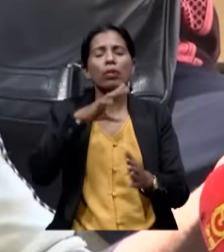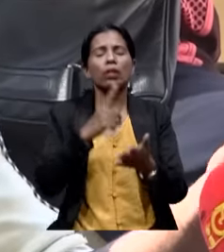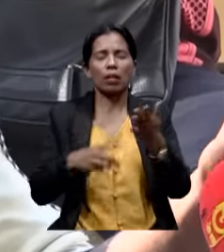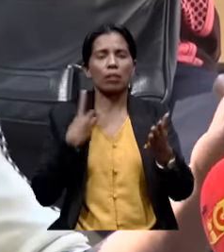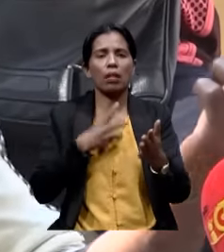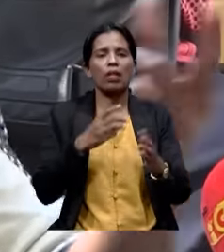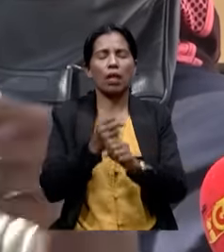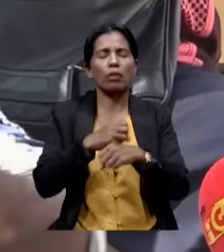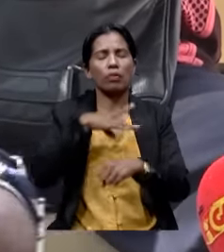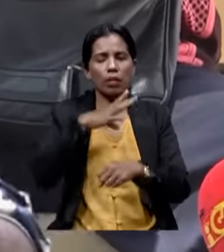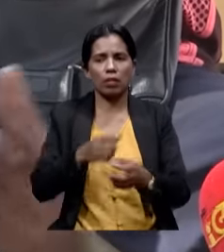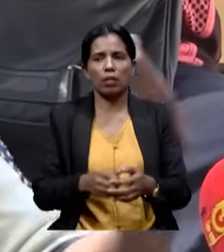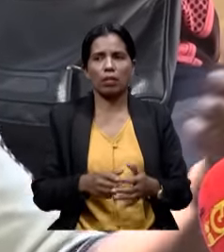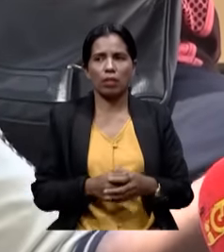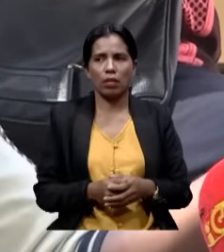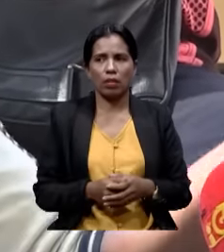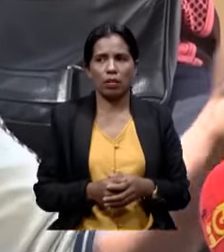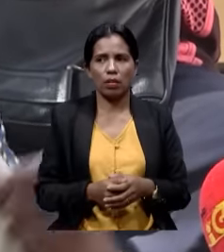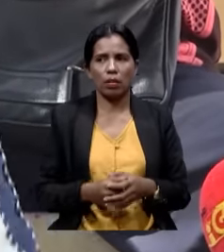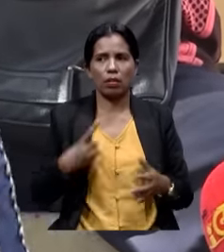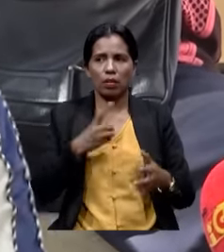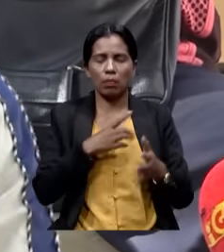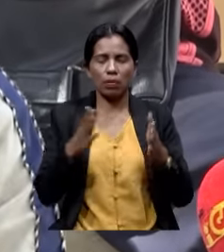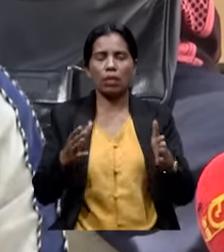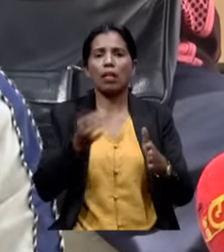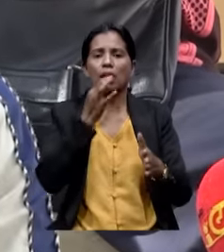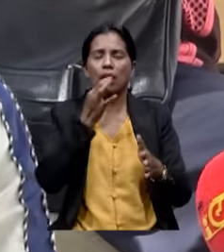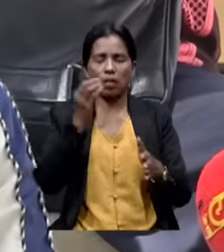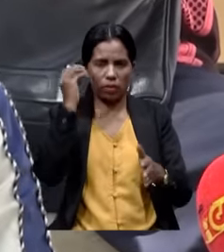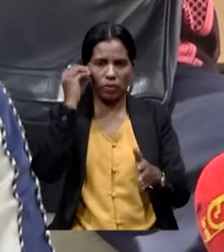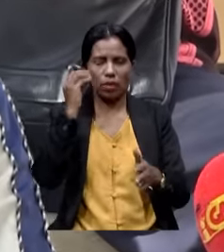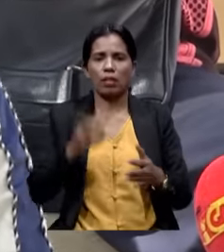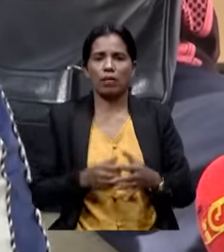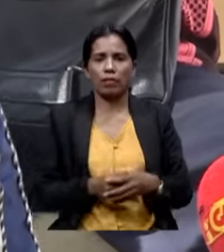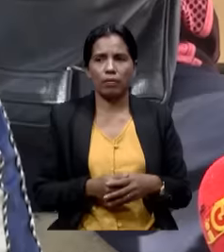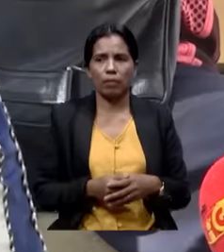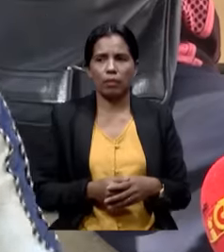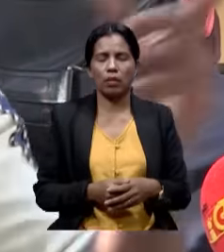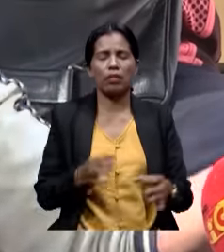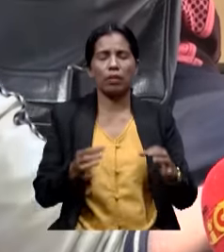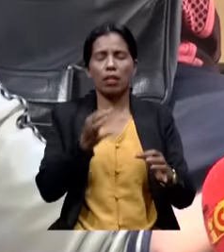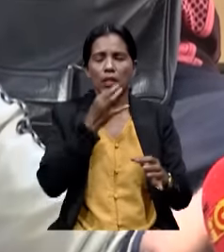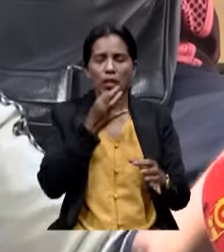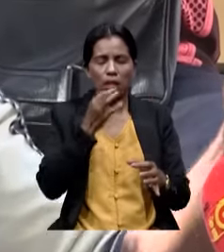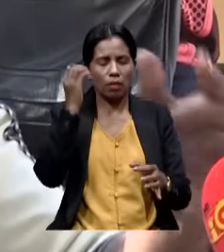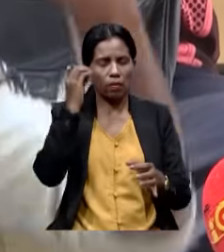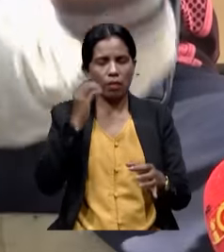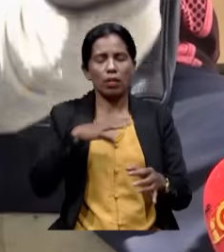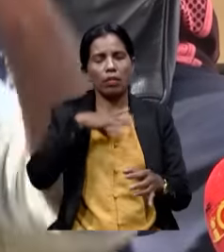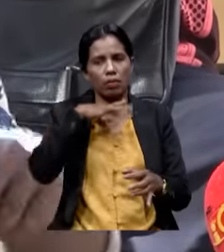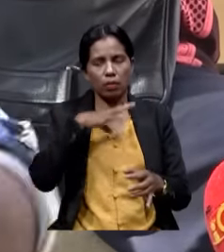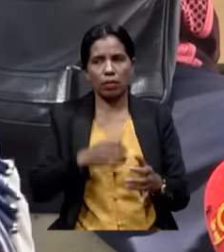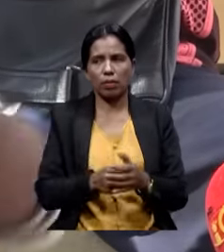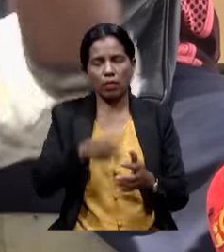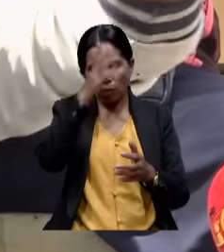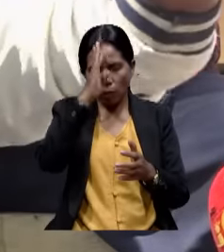fuer, durante ia luta, resistensi nene, deputado hane fuan negala. Se han mak moris, entau ai fuan la fuer dia. Mas maroma